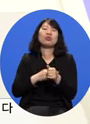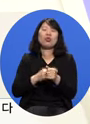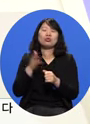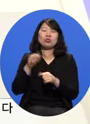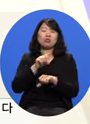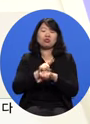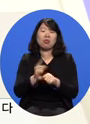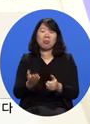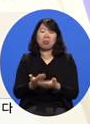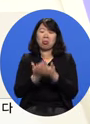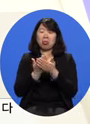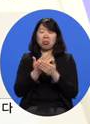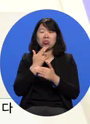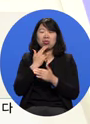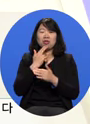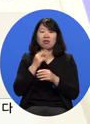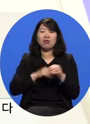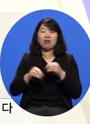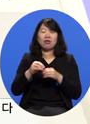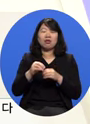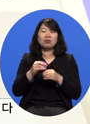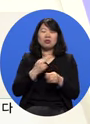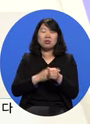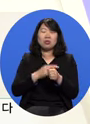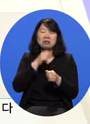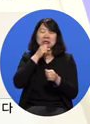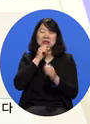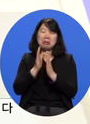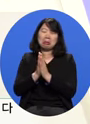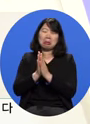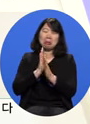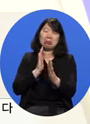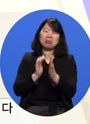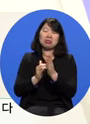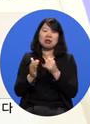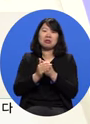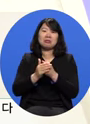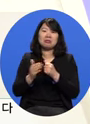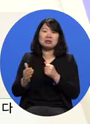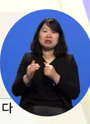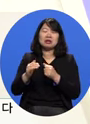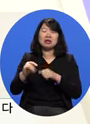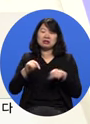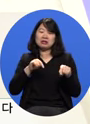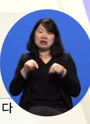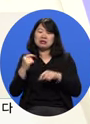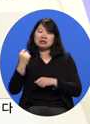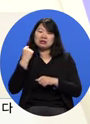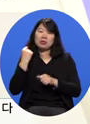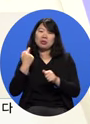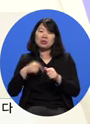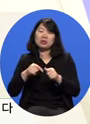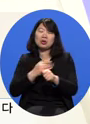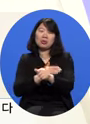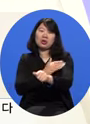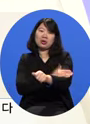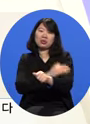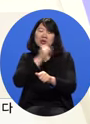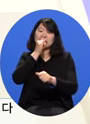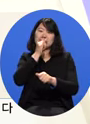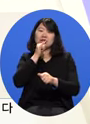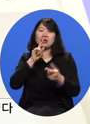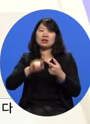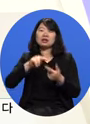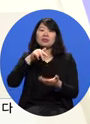도 안 됐고 오히려 교사를 실적으로 줄세우기 하면서 현장에 자체 력과 어떤 교육 역을 왜곡해 떤 지점이 있는데 내